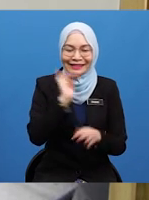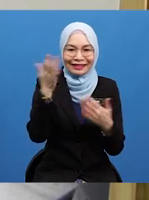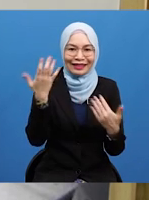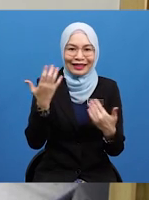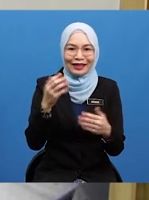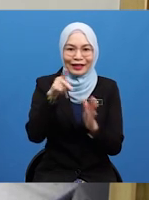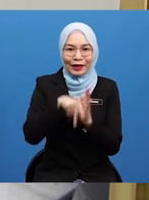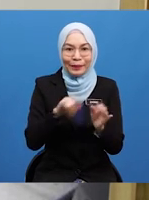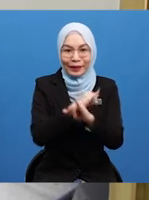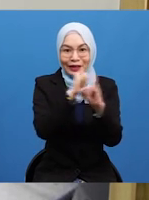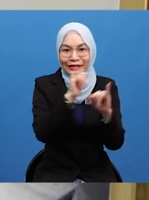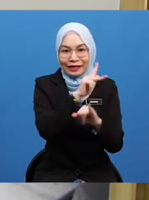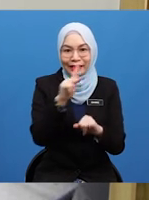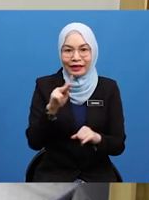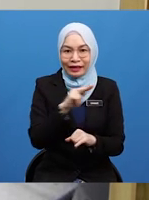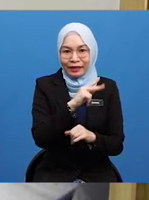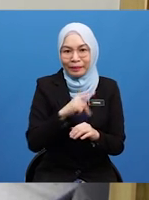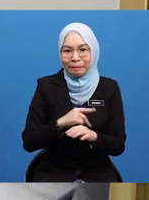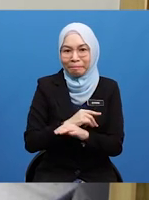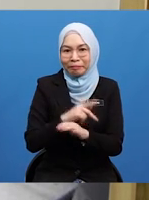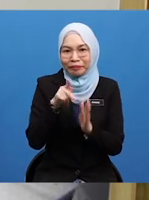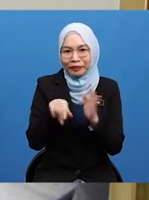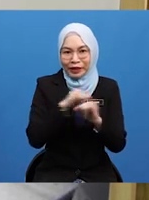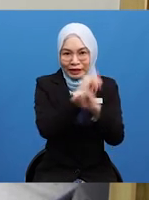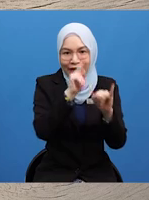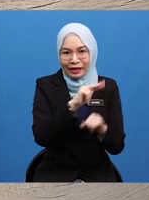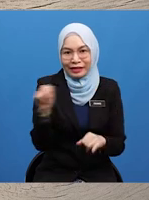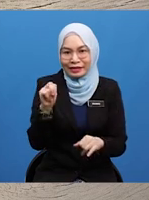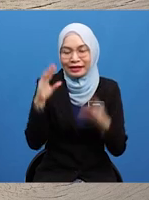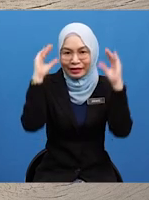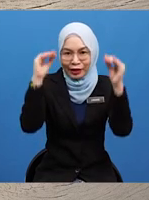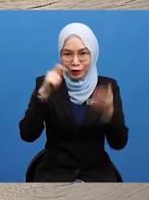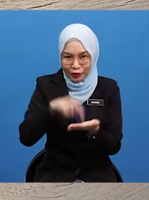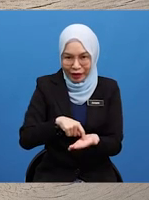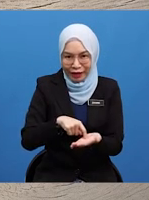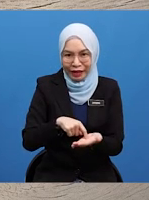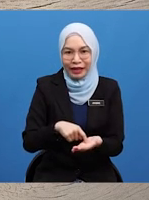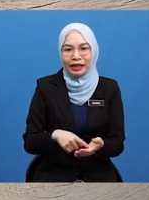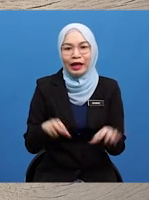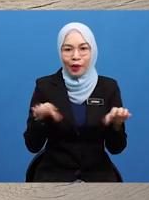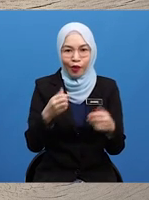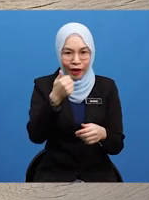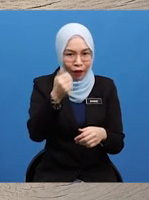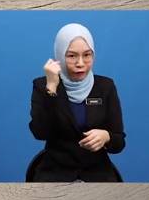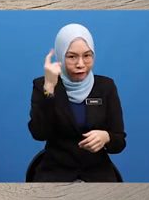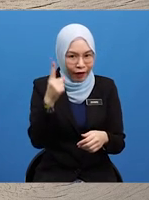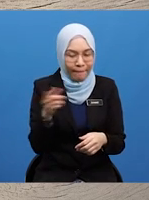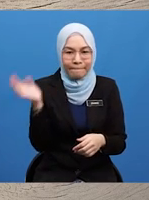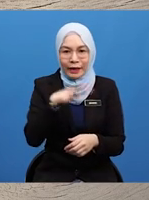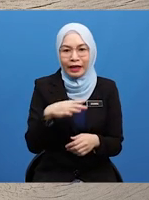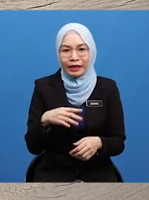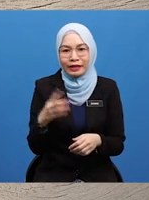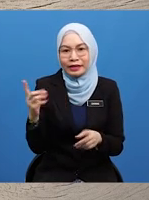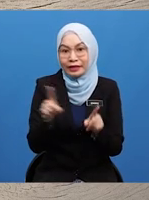tadi lebih memberi kefahaman kepada murid-murid semua. Mari sama-sama kita mengukur isi padu